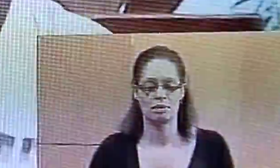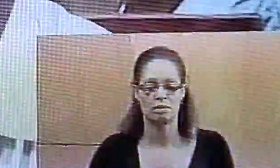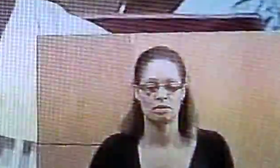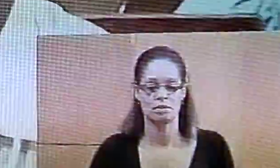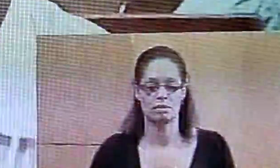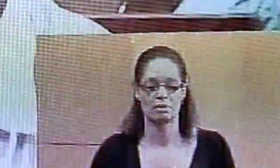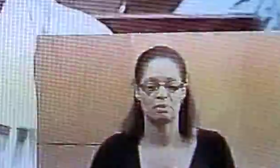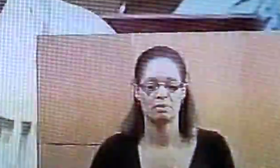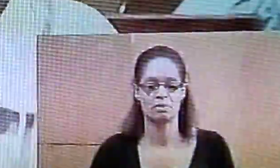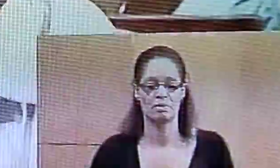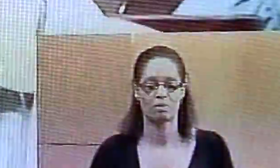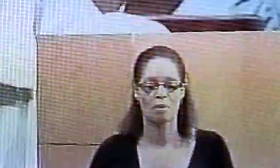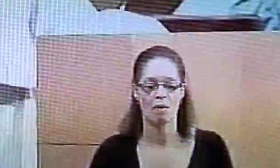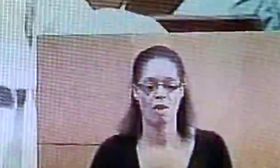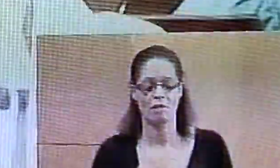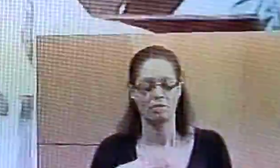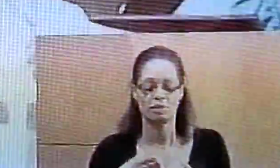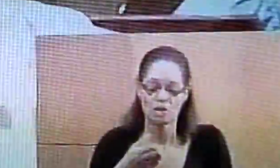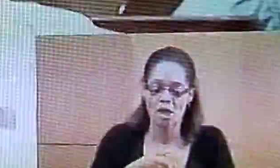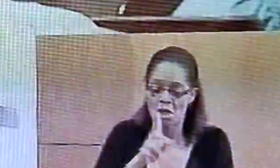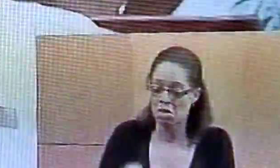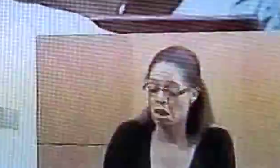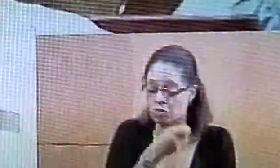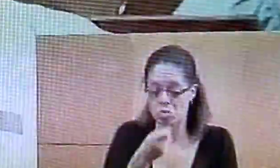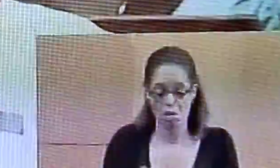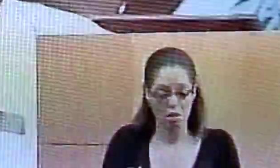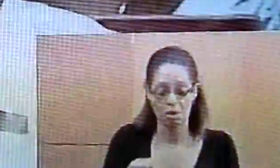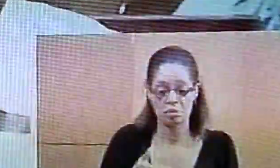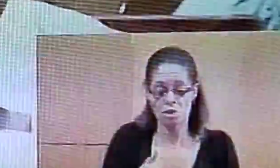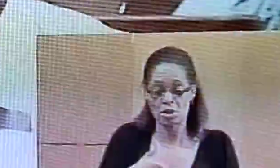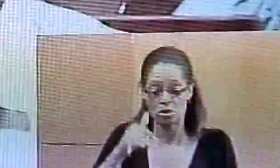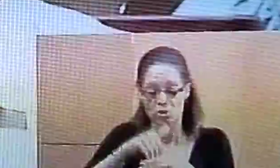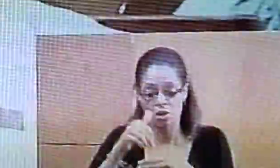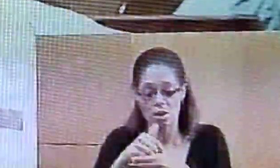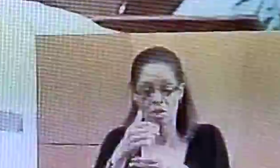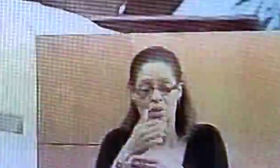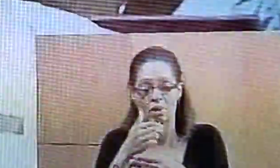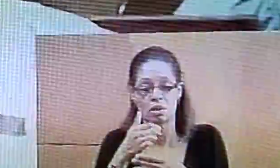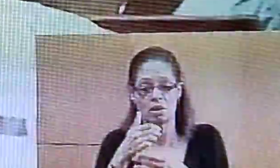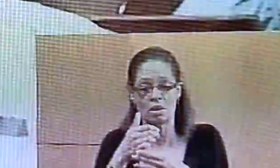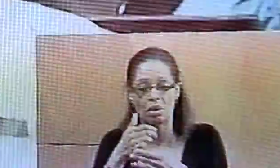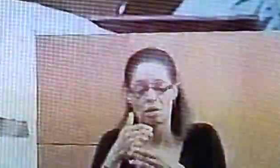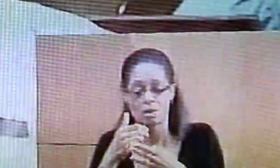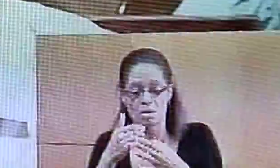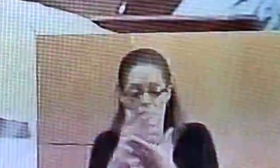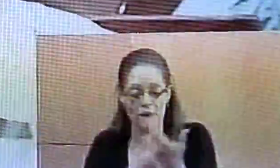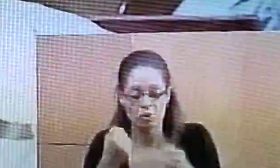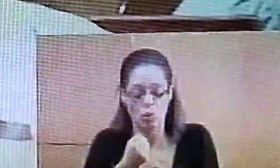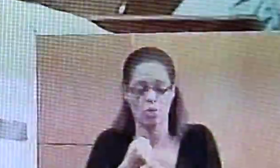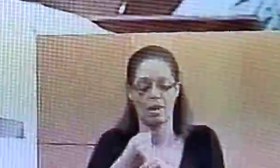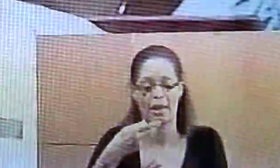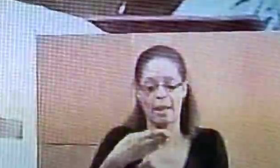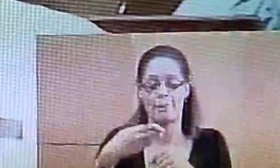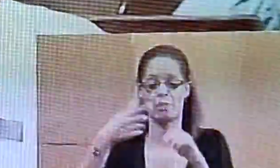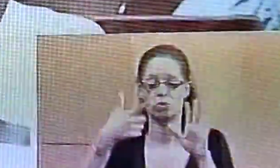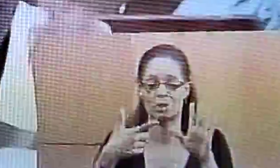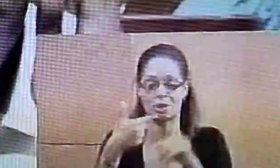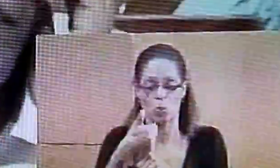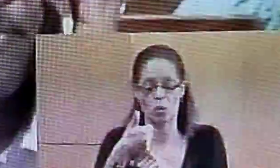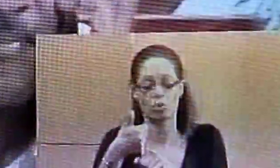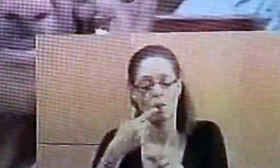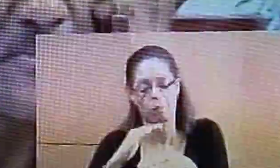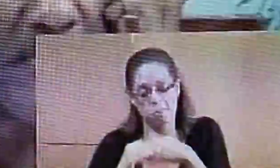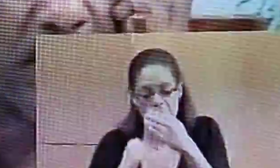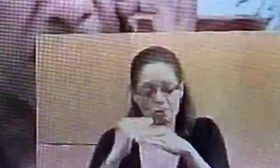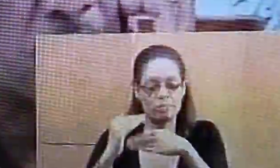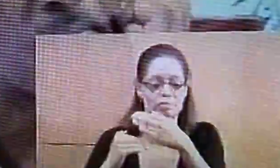tout à fait naturelle dans cette mise en œuvre, cette mise en branle progressive de la M61. Mais